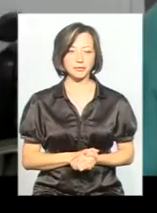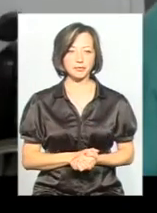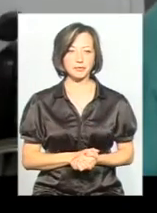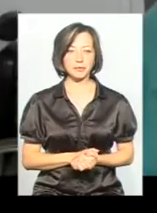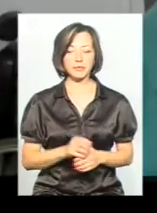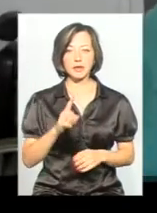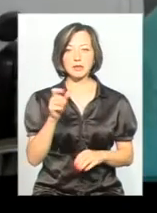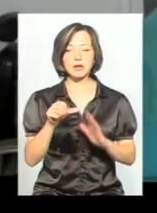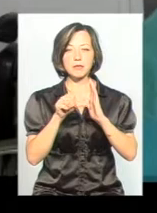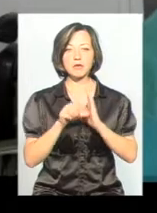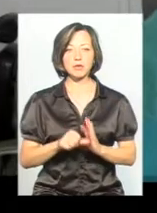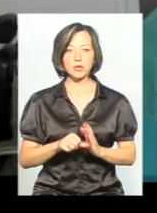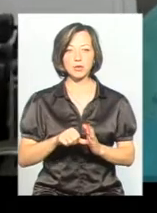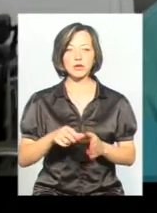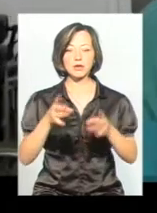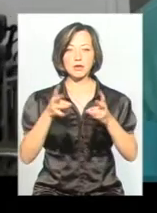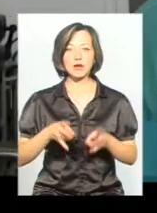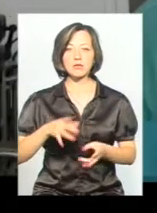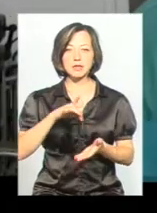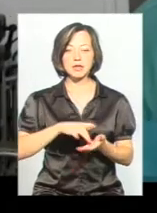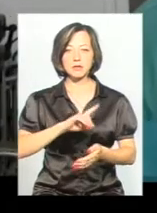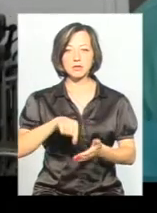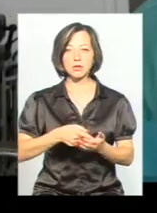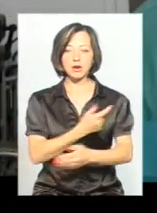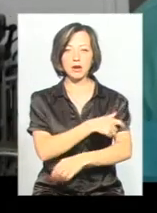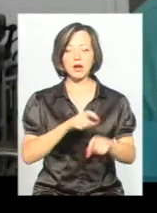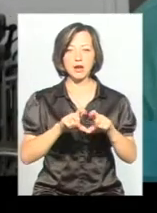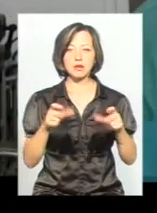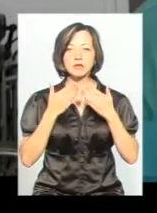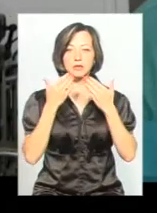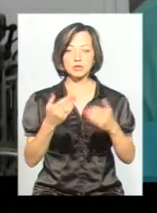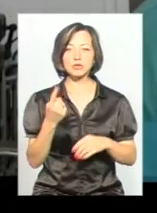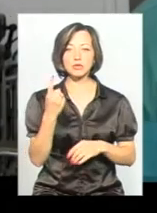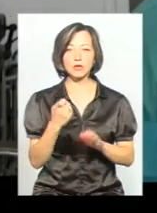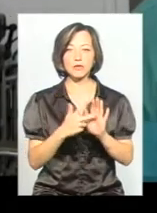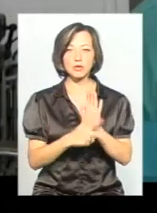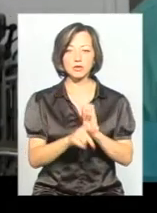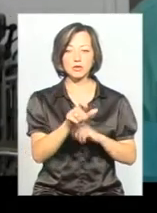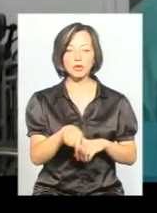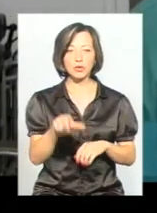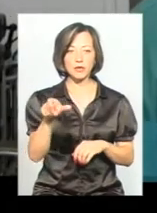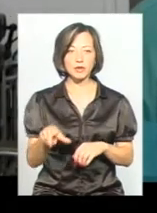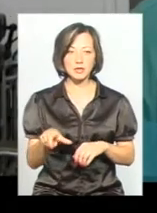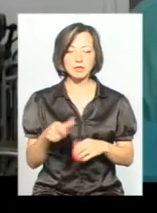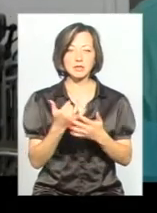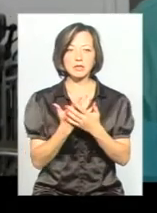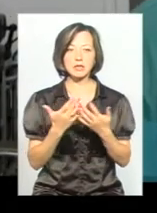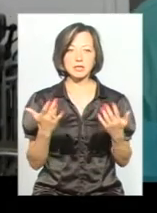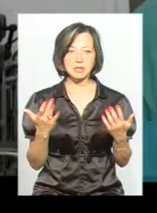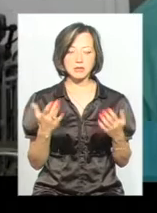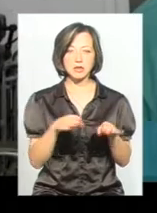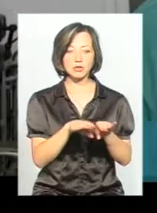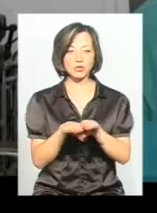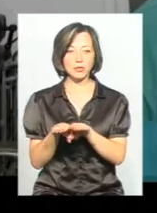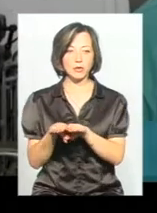За півроку до травмцентру Хмельницької міської лікарні звернулося 180 чоловік з різними